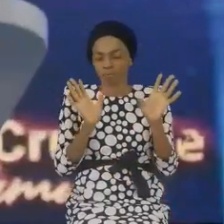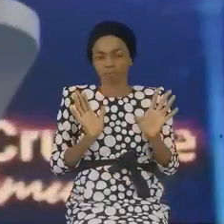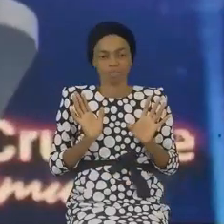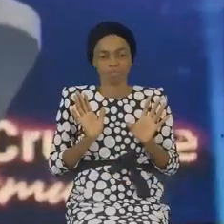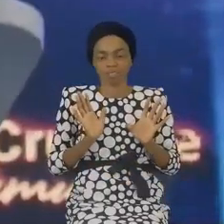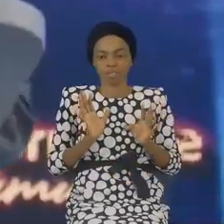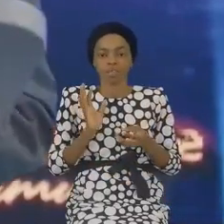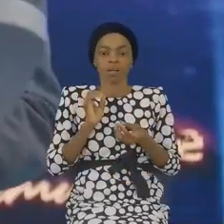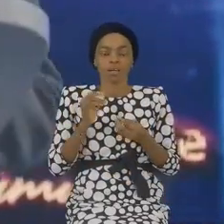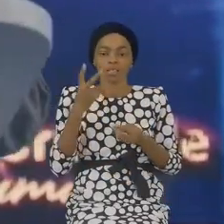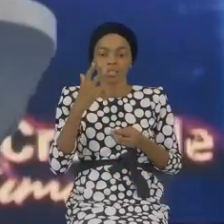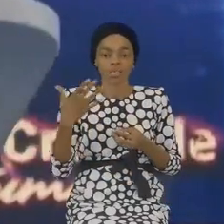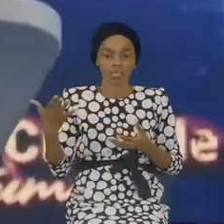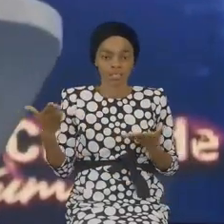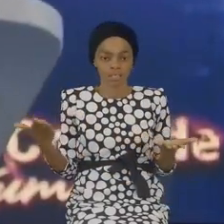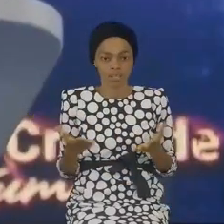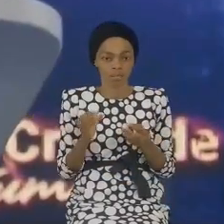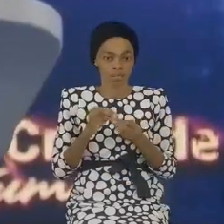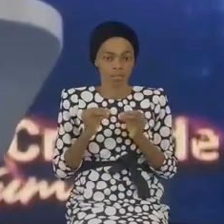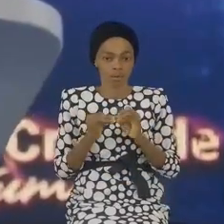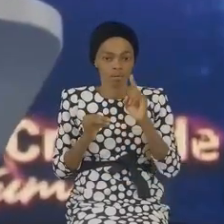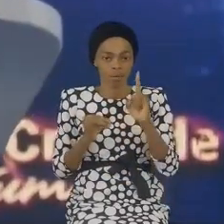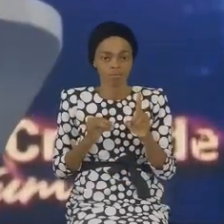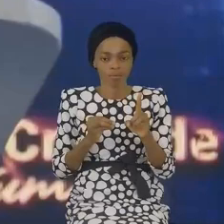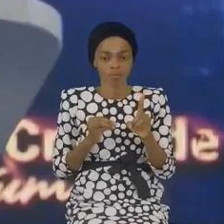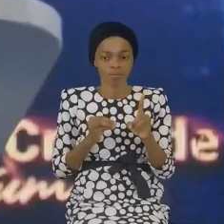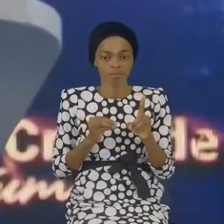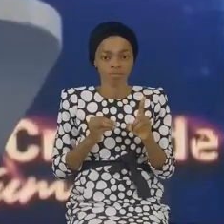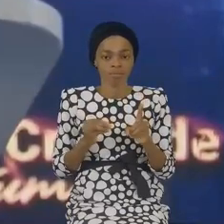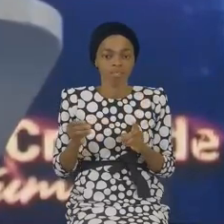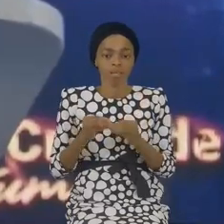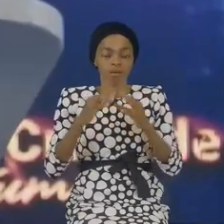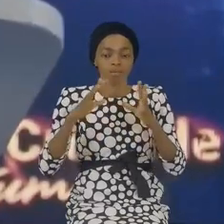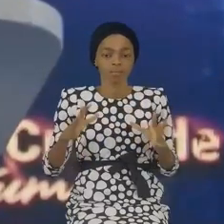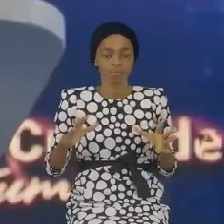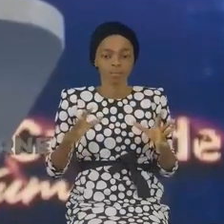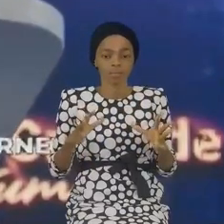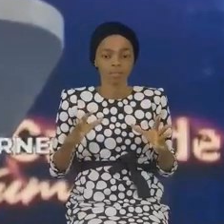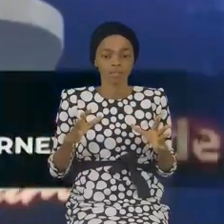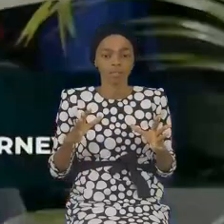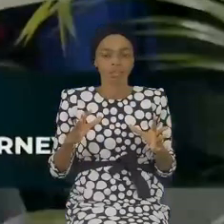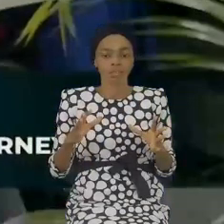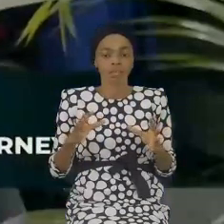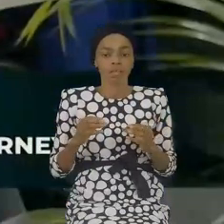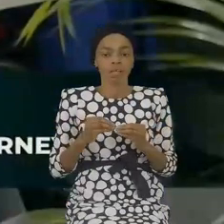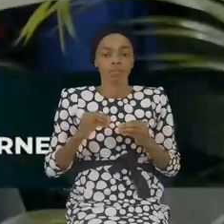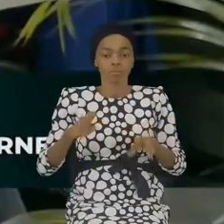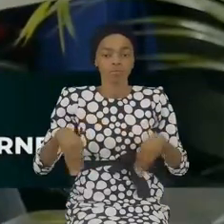Premièrement, la provision abondante lors de la traversée du